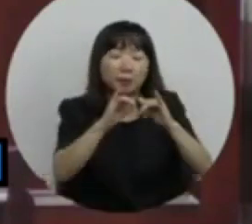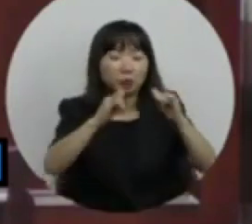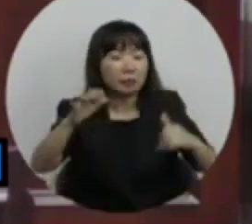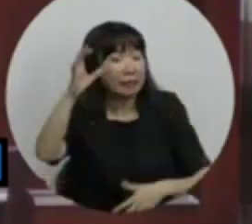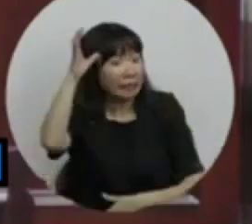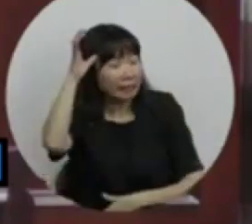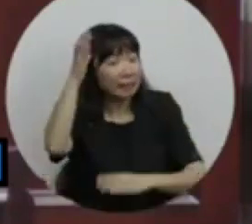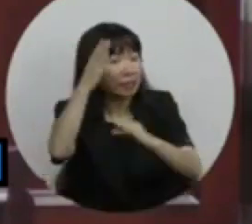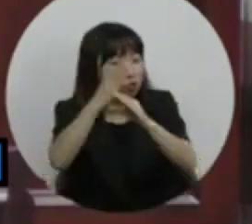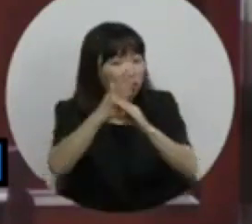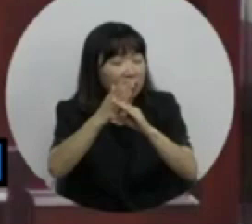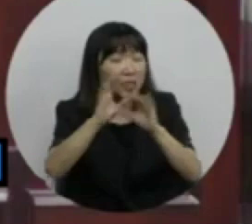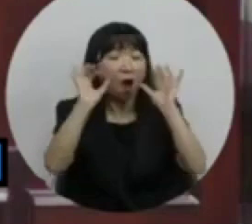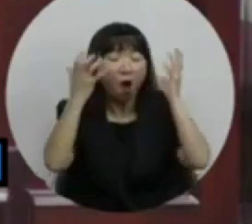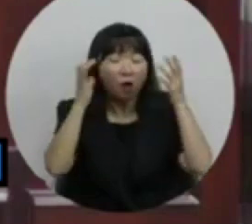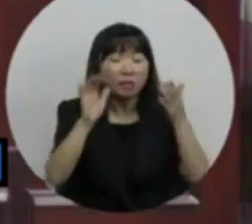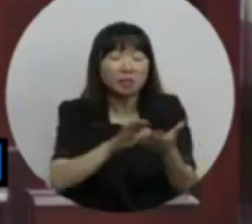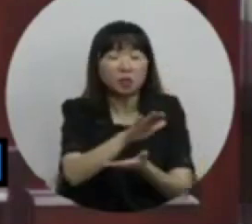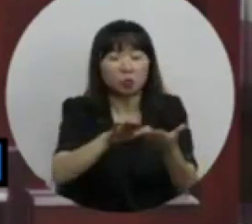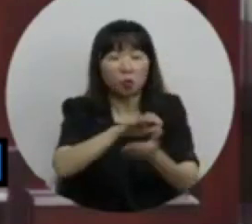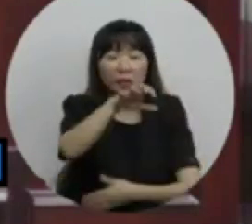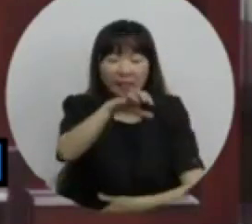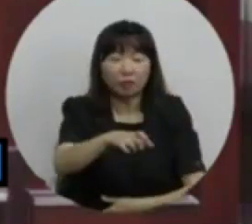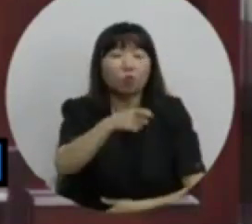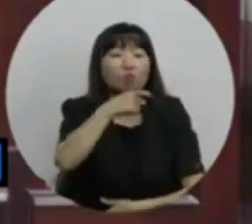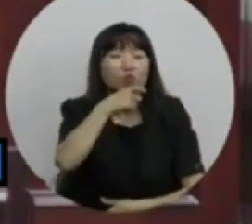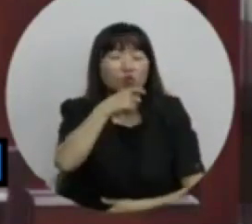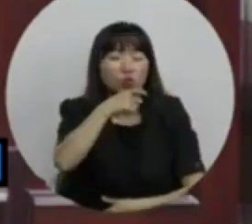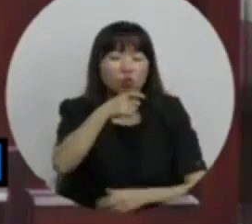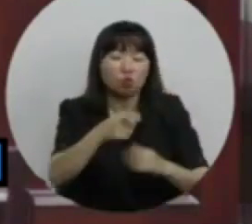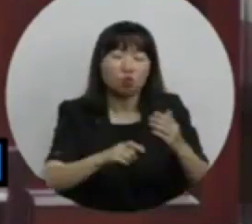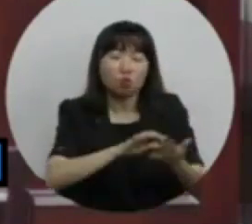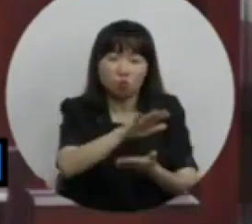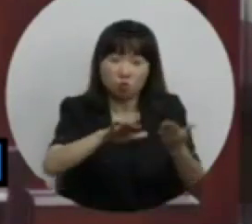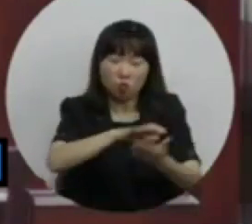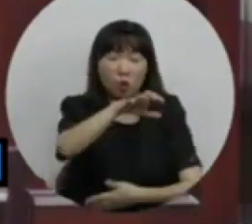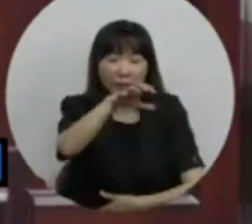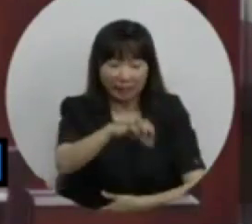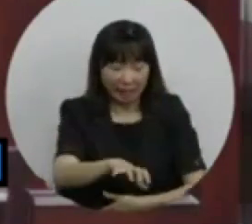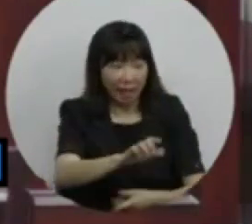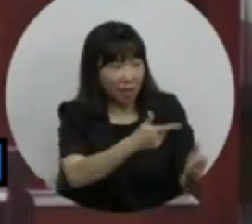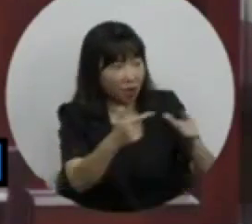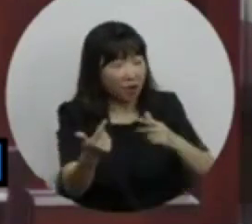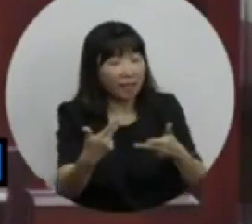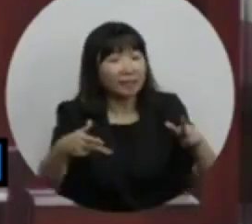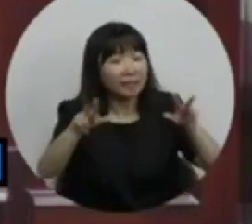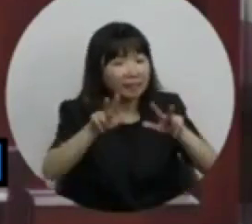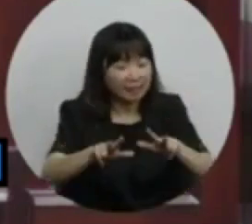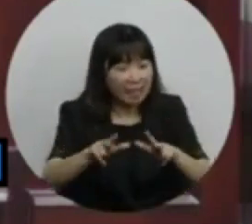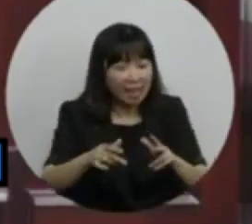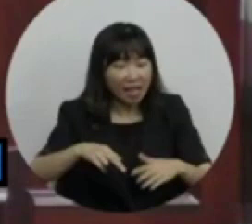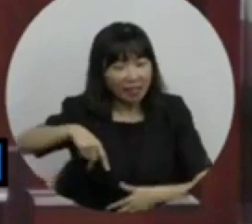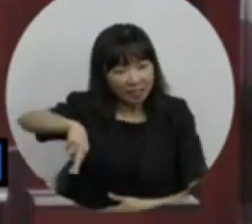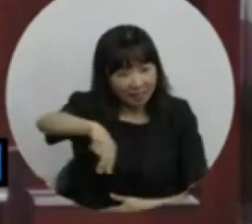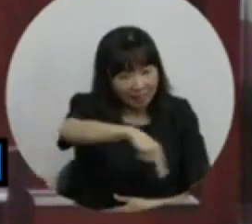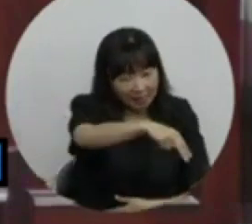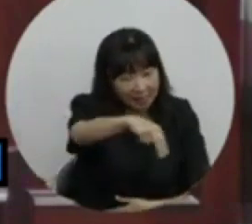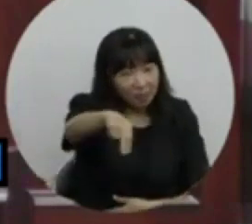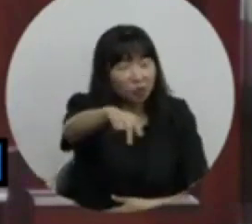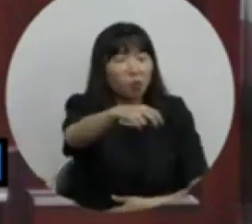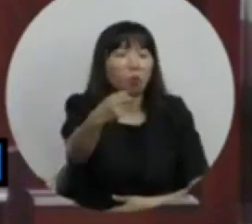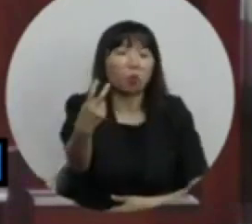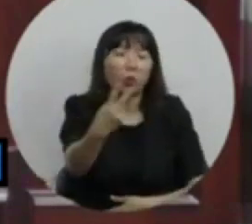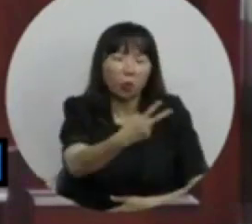있는 어린이 놀이시설, 물놀이장, 다목적 광장, 산책로 등